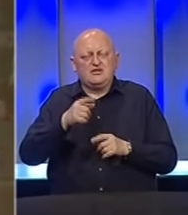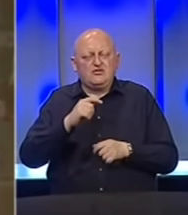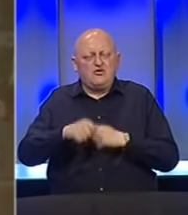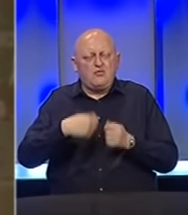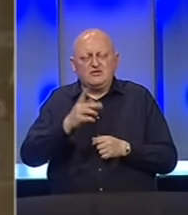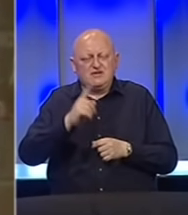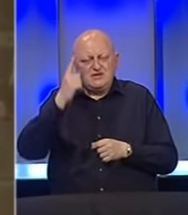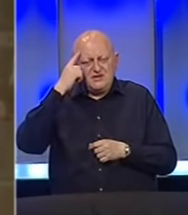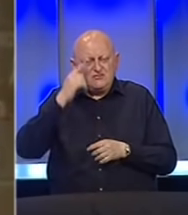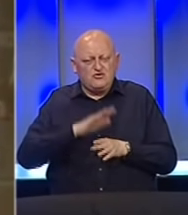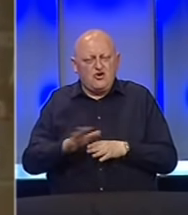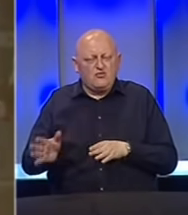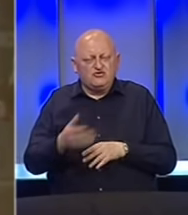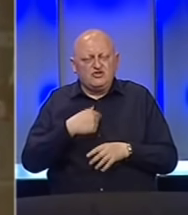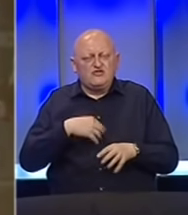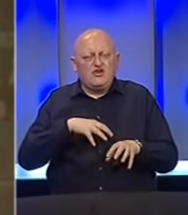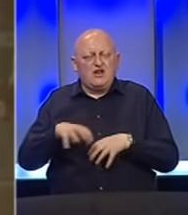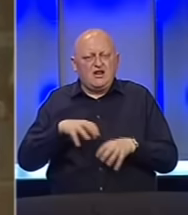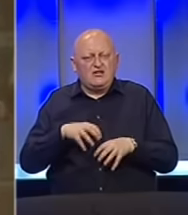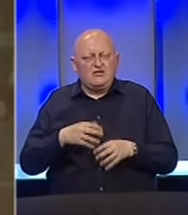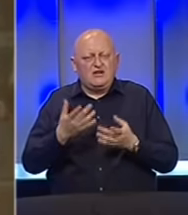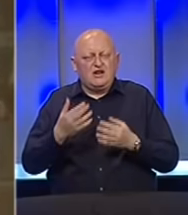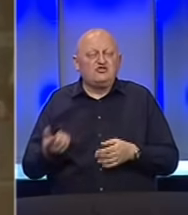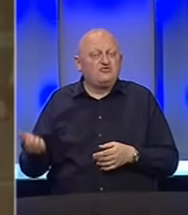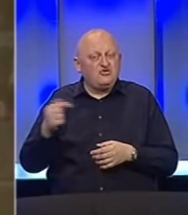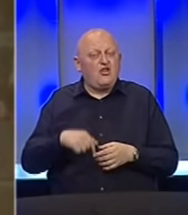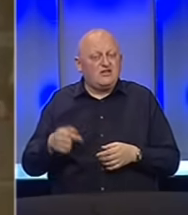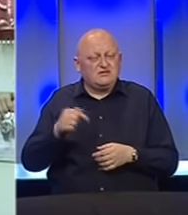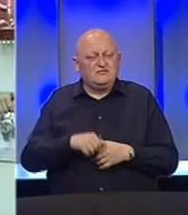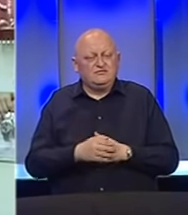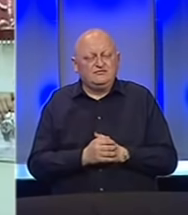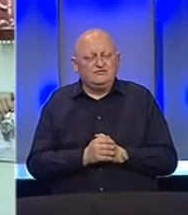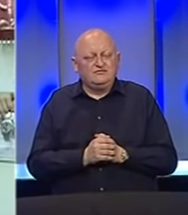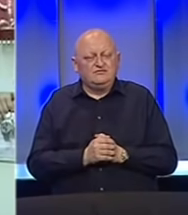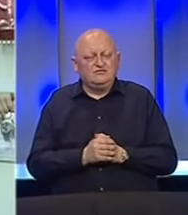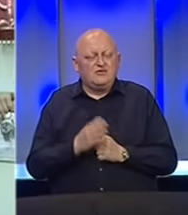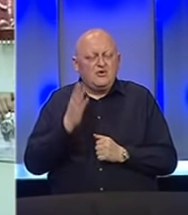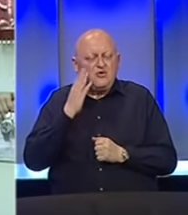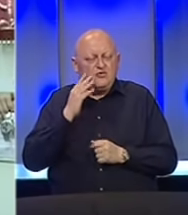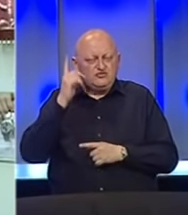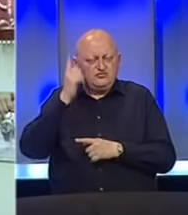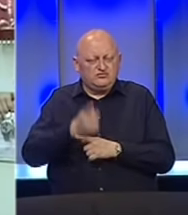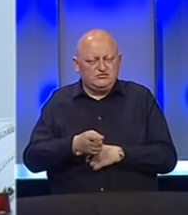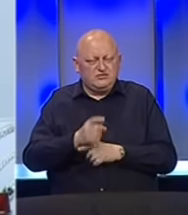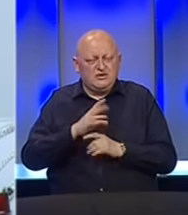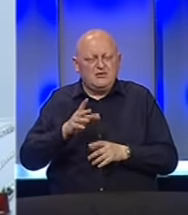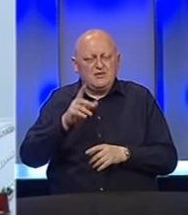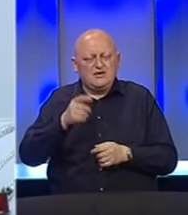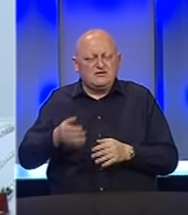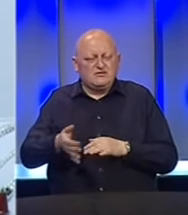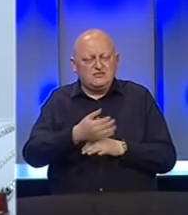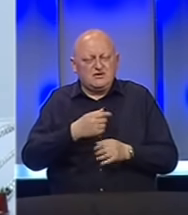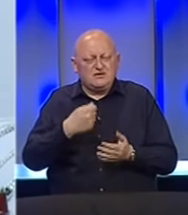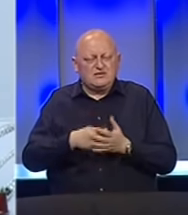ni ne razmišljaju o otpuštanju svojih radnika, a računi i dalje dolaze. Poštujući naredbe i bez mušterija, sa